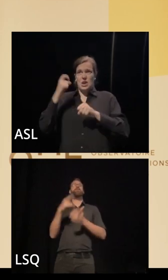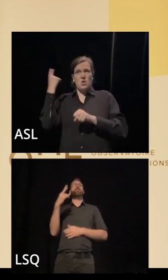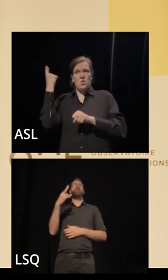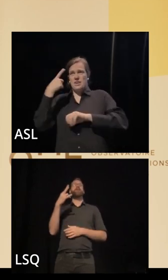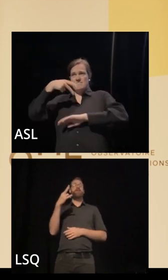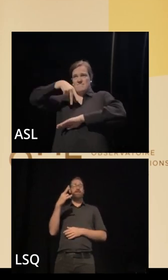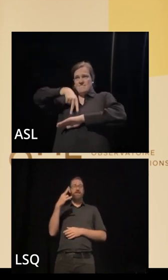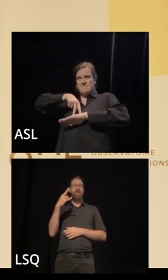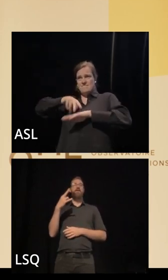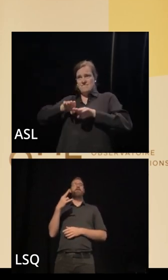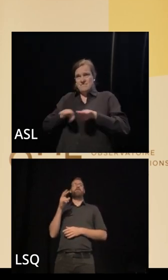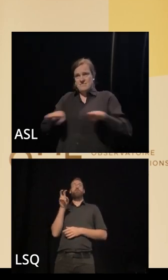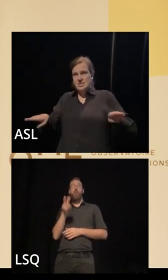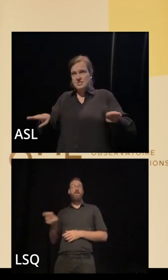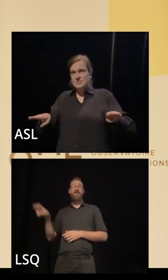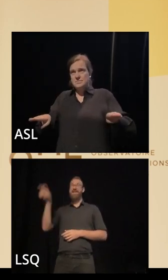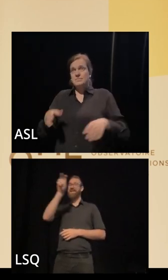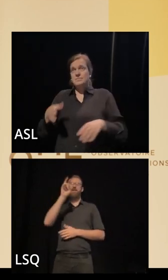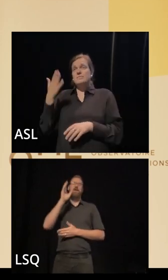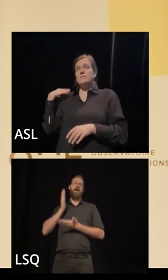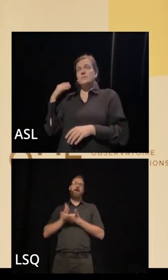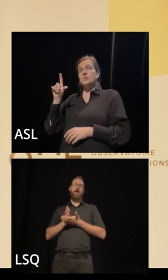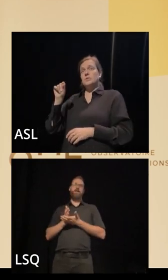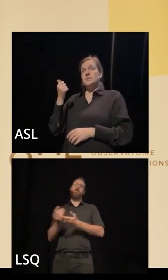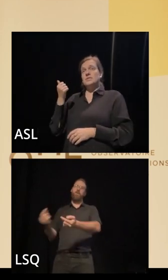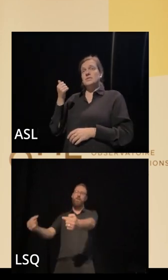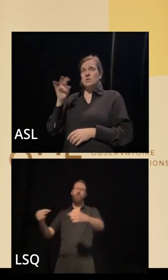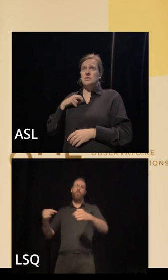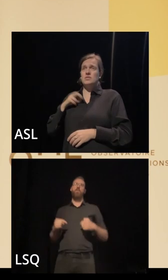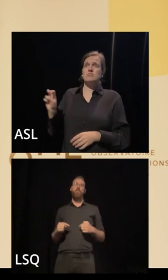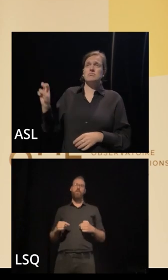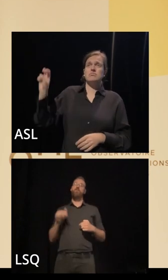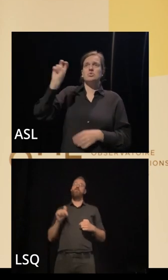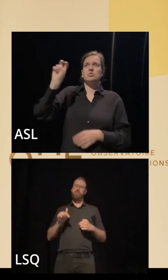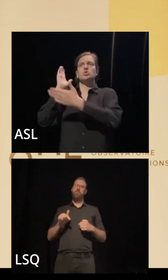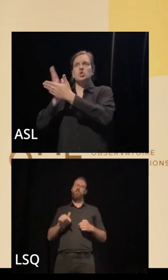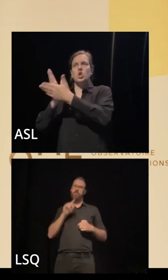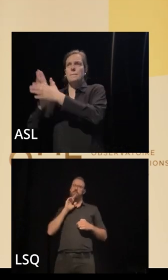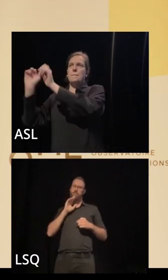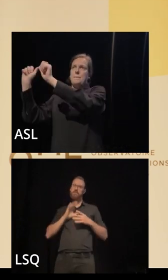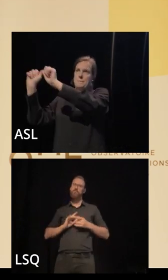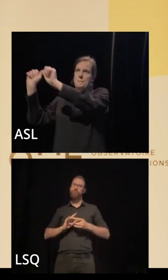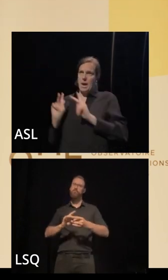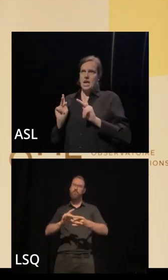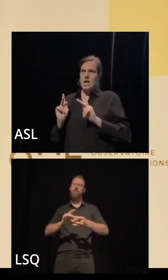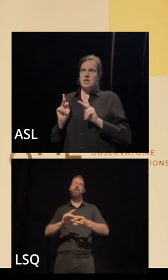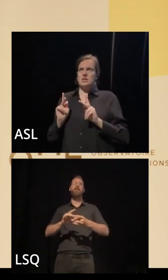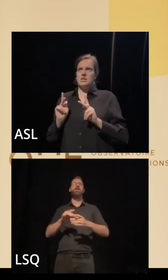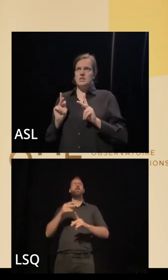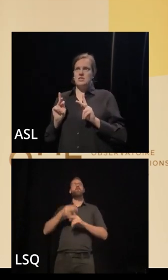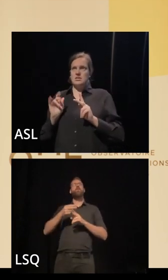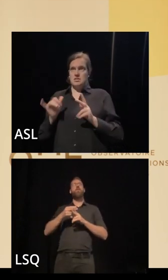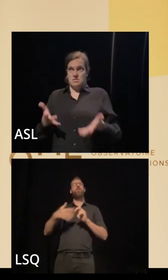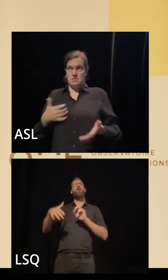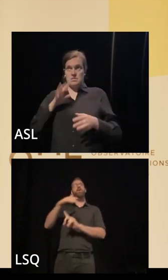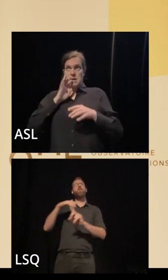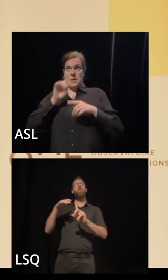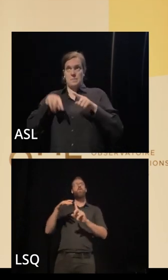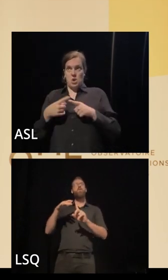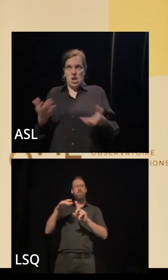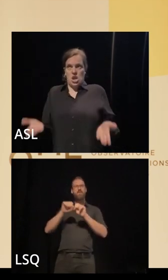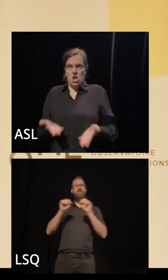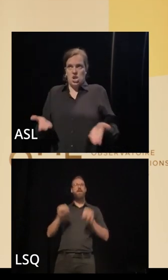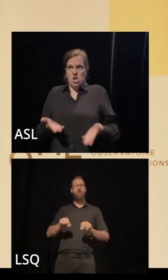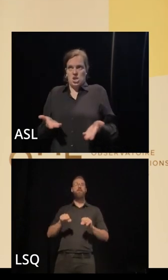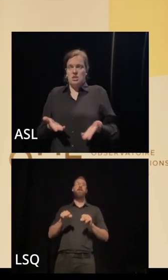de tournée pour vraiment me réinstaller ici, et c'est de ce dont je vais vous parler. un projet qui s'appelle « Écosystème du fleuve à la